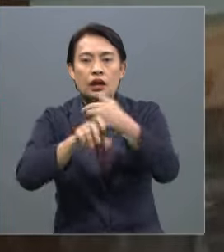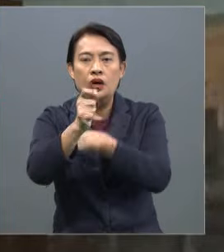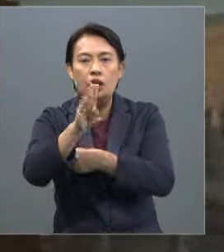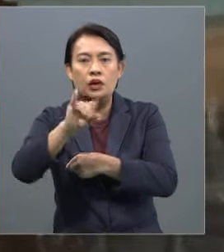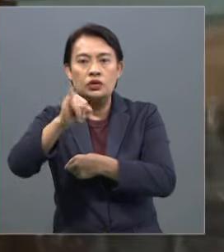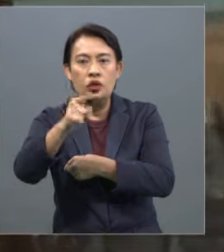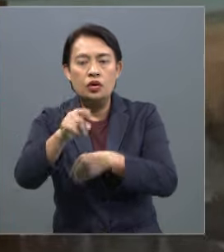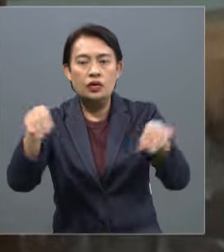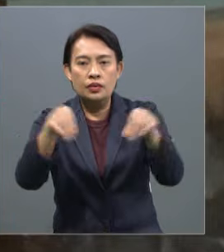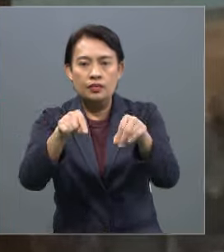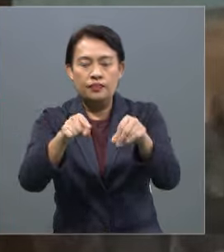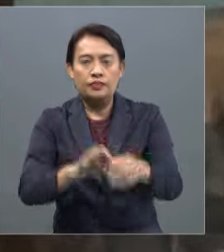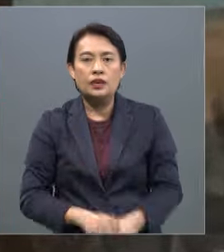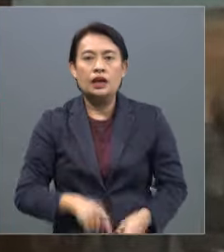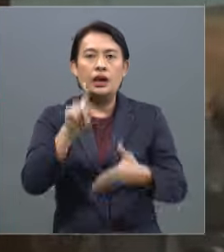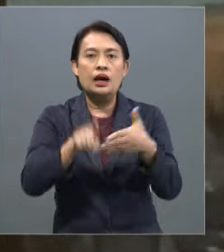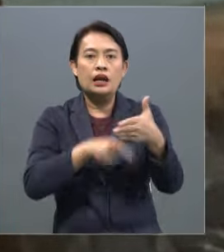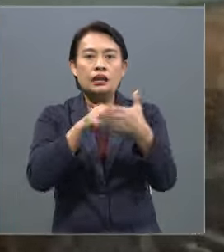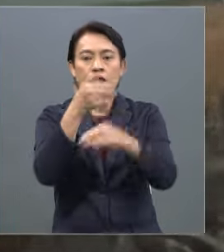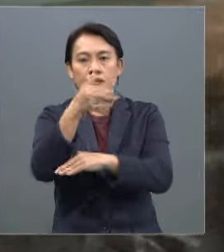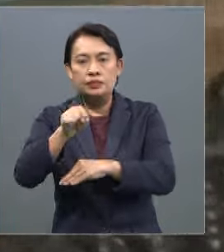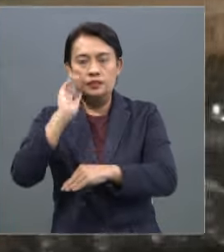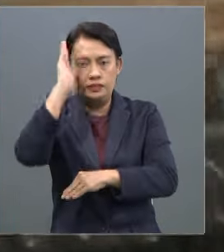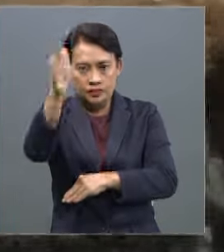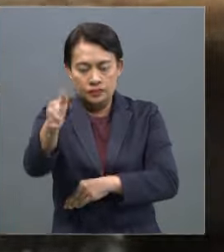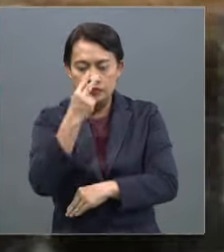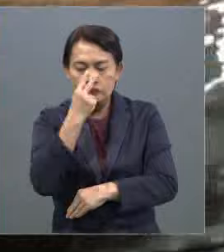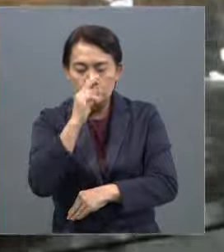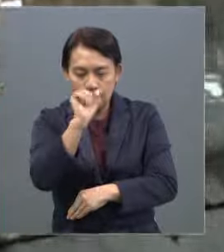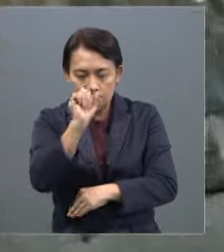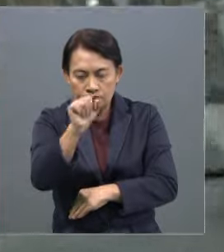เลือกตั้งระดับชาติก็คงจะต้องจับตาดูกันต่อไป